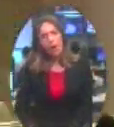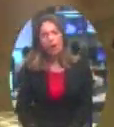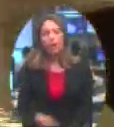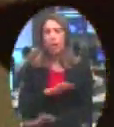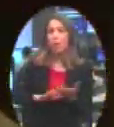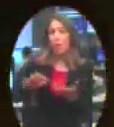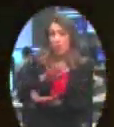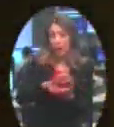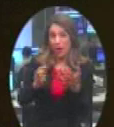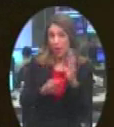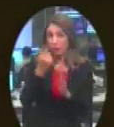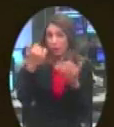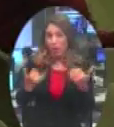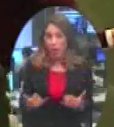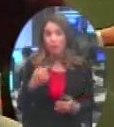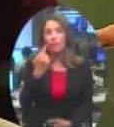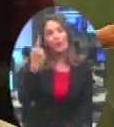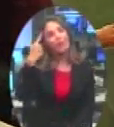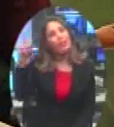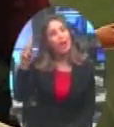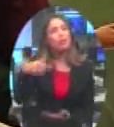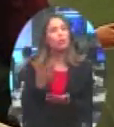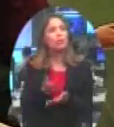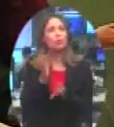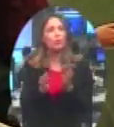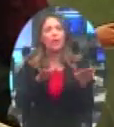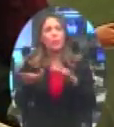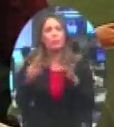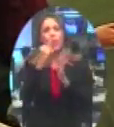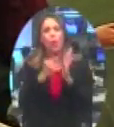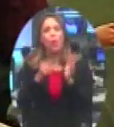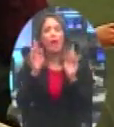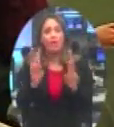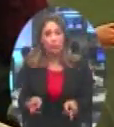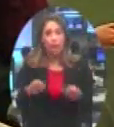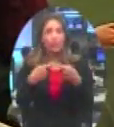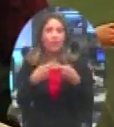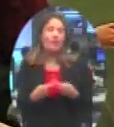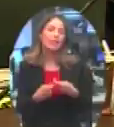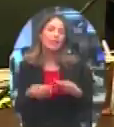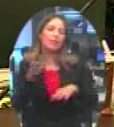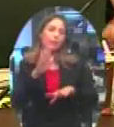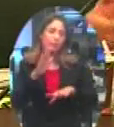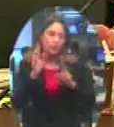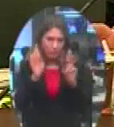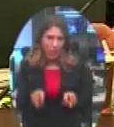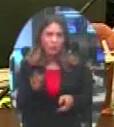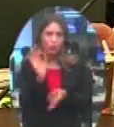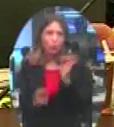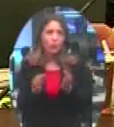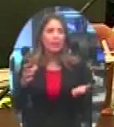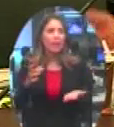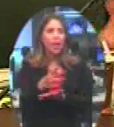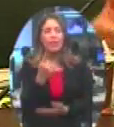הראשונה היום מובאת עמדתו של היועץ המשפטי לממשלה לחוק שיאפשר לחברי כנסת את הסמכות השיפוטית להדיח אחד